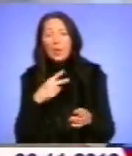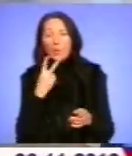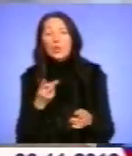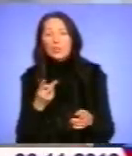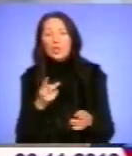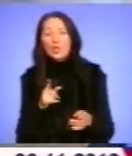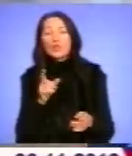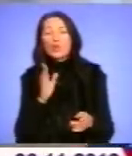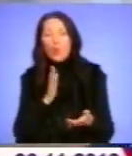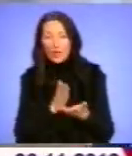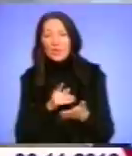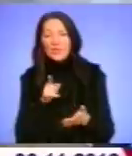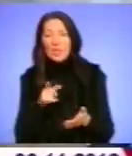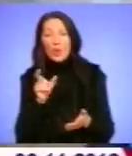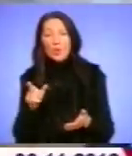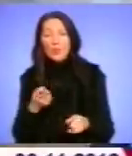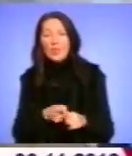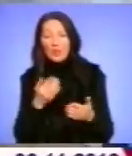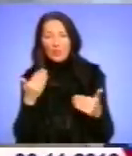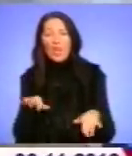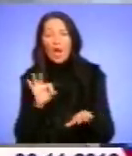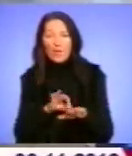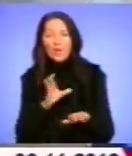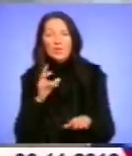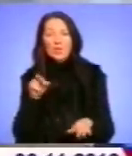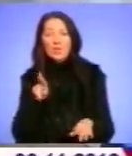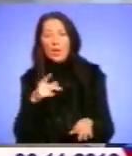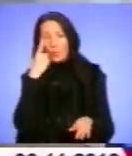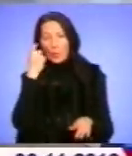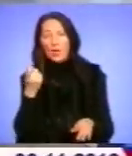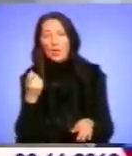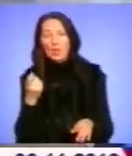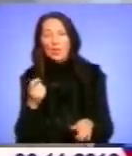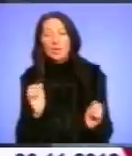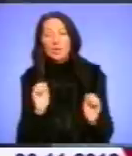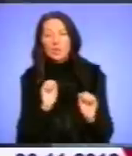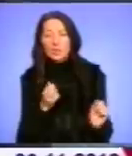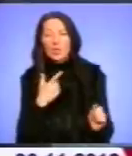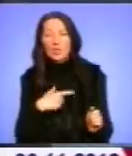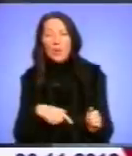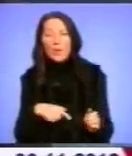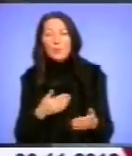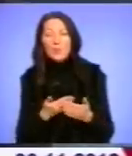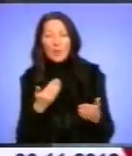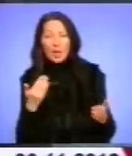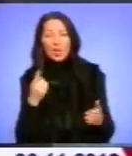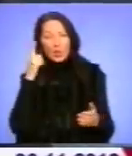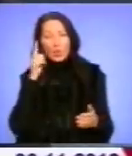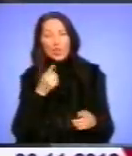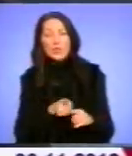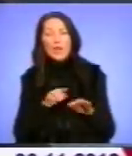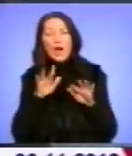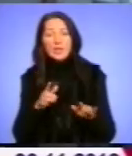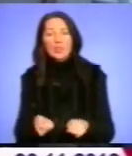відбувається з тими людьми, які хворі на СНІД, і запобігти саме цьому захворюванню. Насамперед, я думаю, що ця акція вона